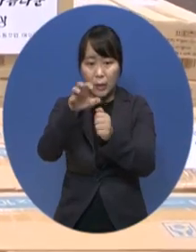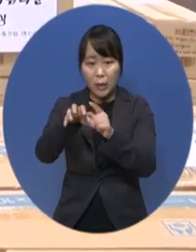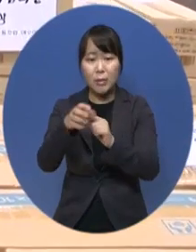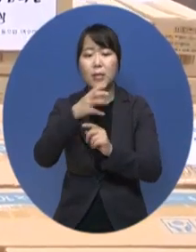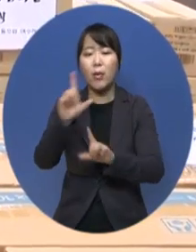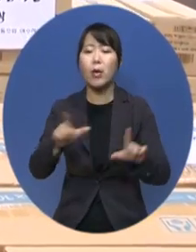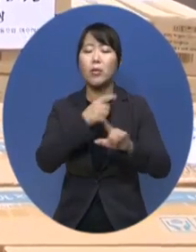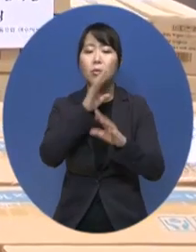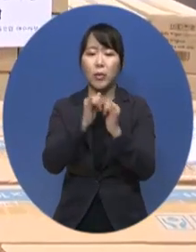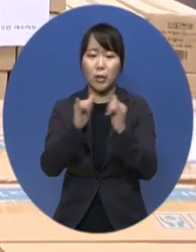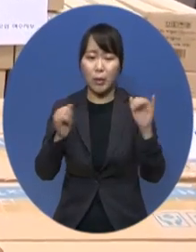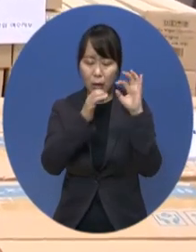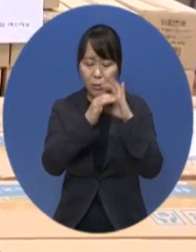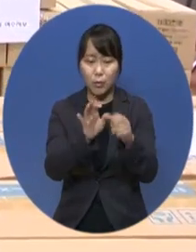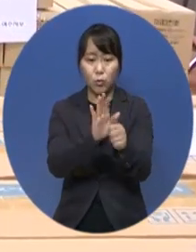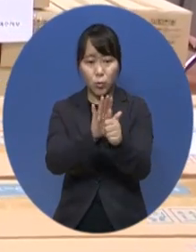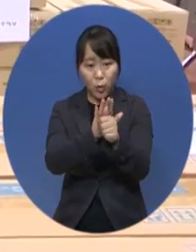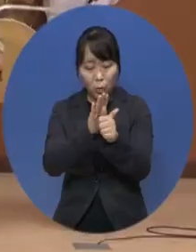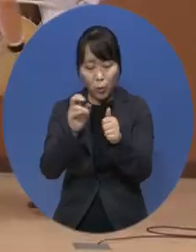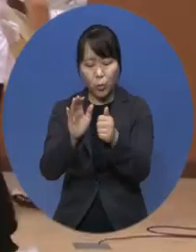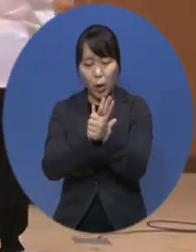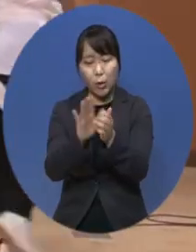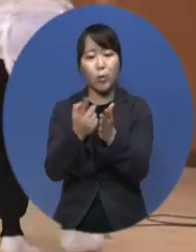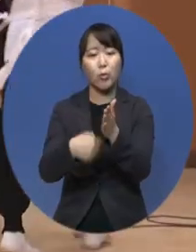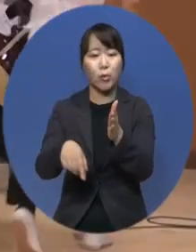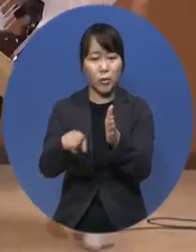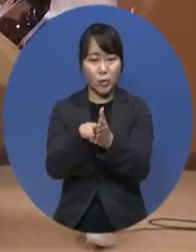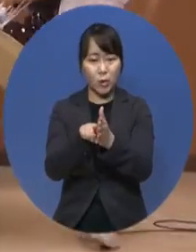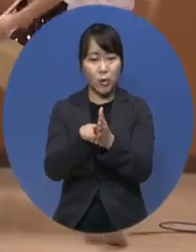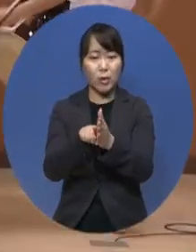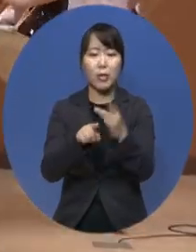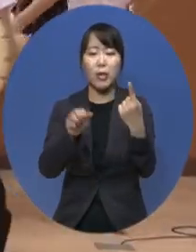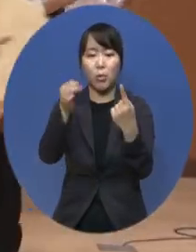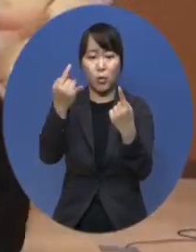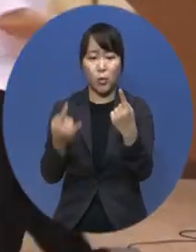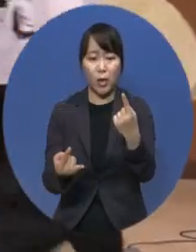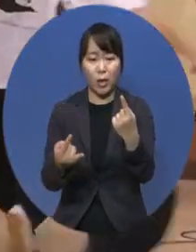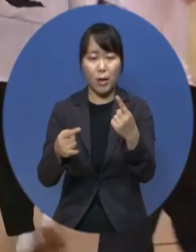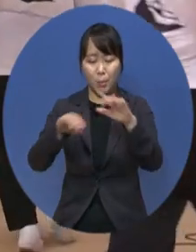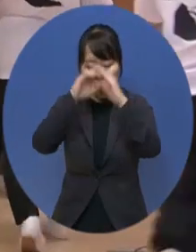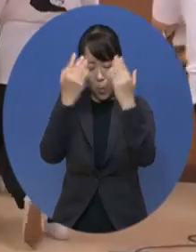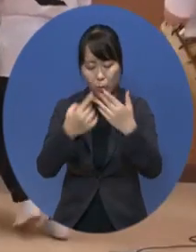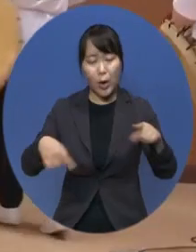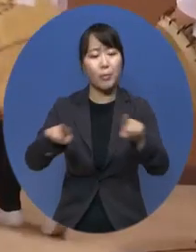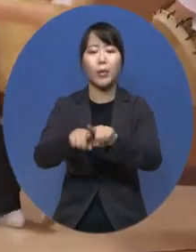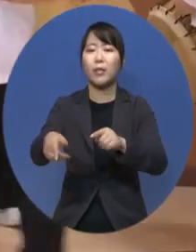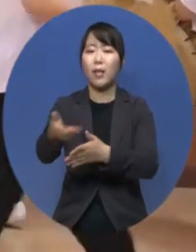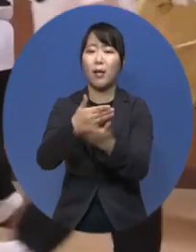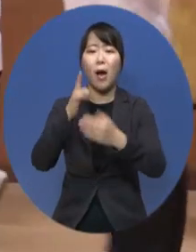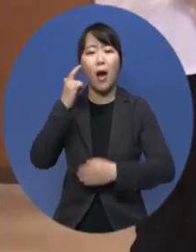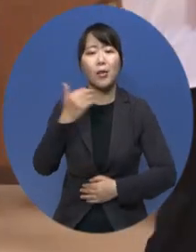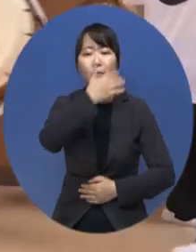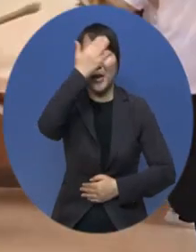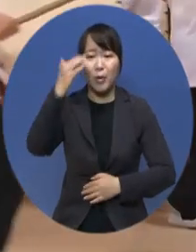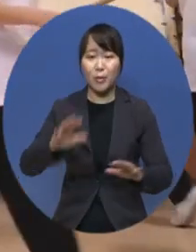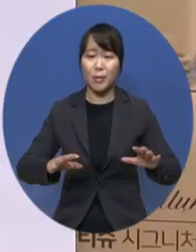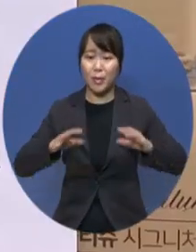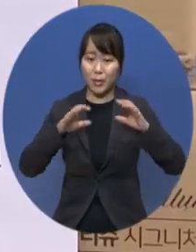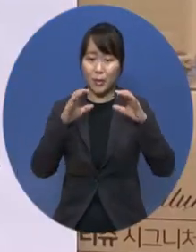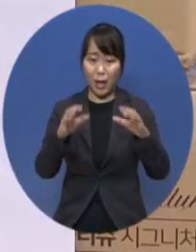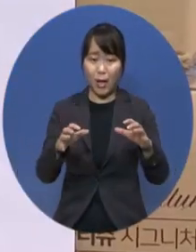노인들을 지속적으로 지원하고 위로하기 위해 제1회 다 함께 나누는 아름다운